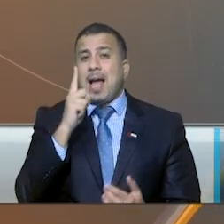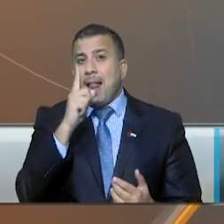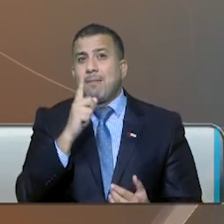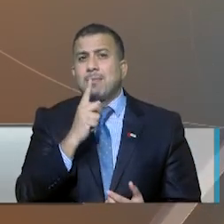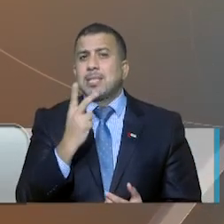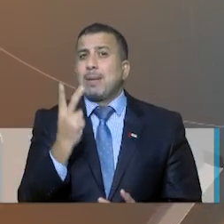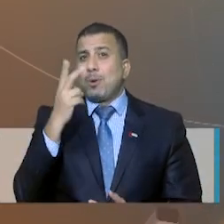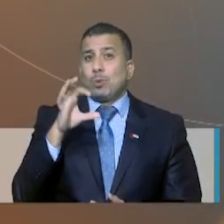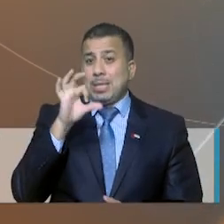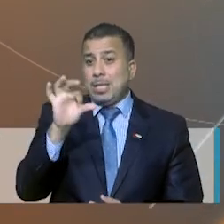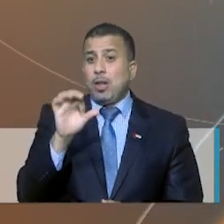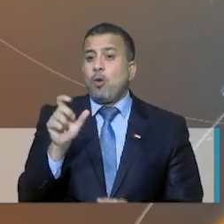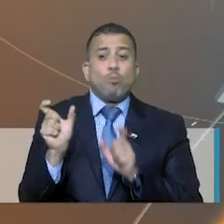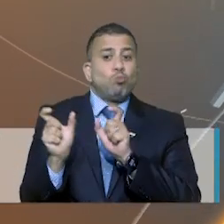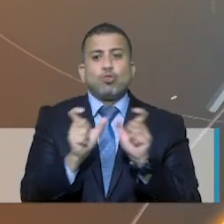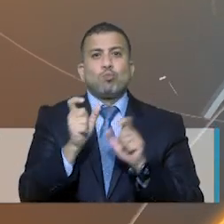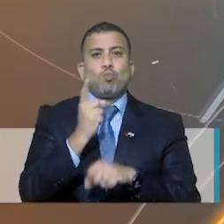1897 مشرفا ومشرفه